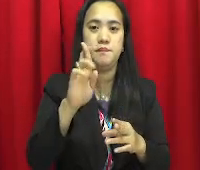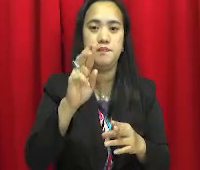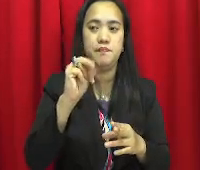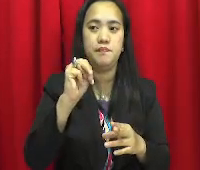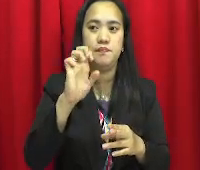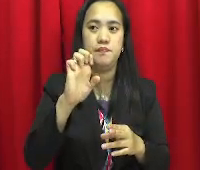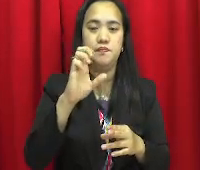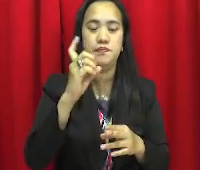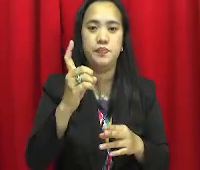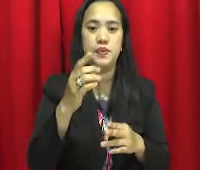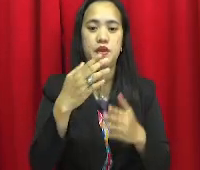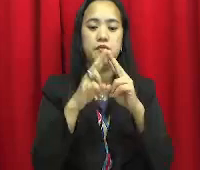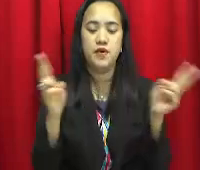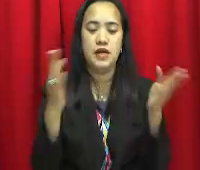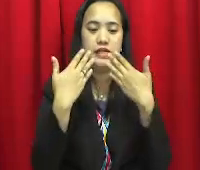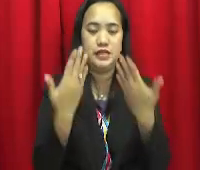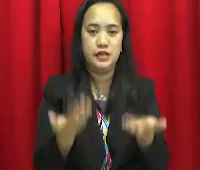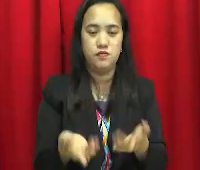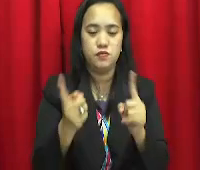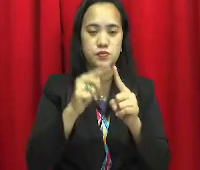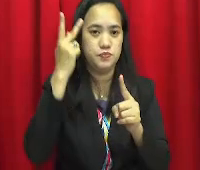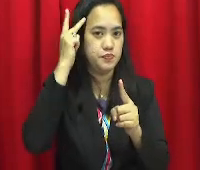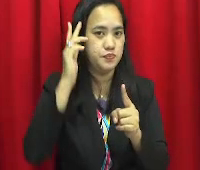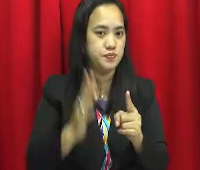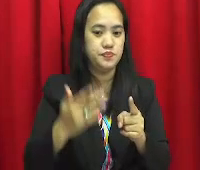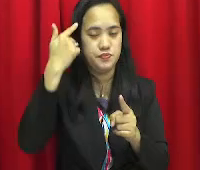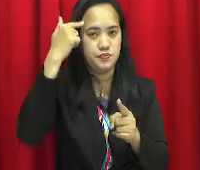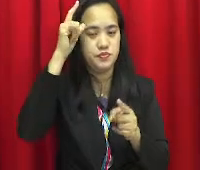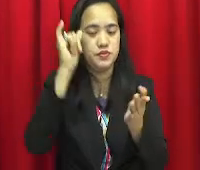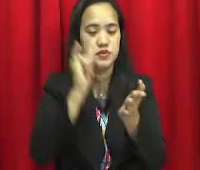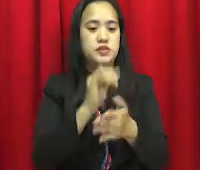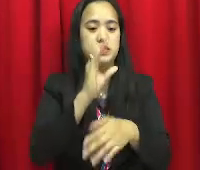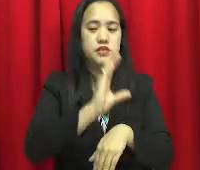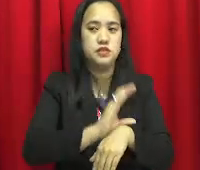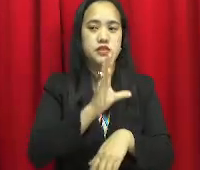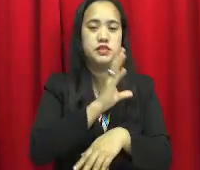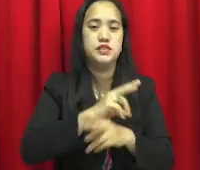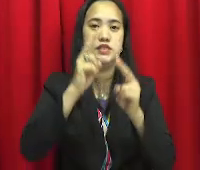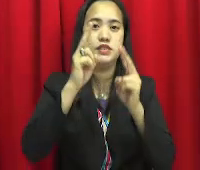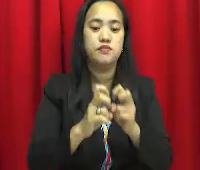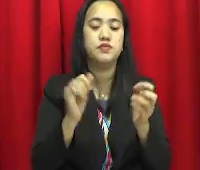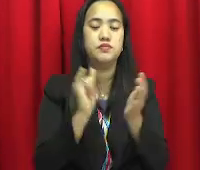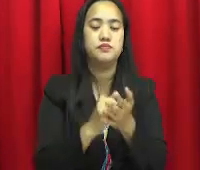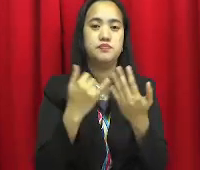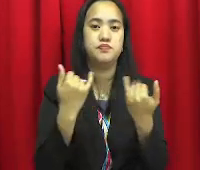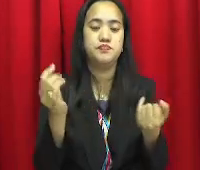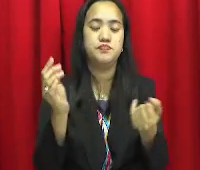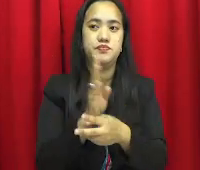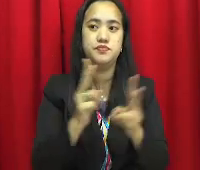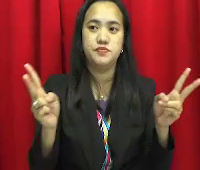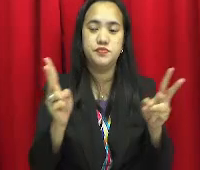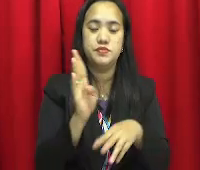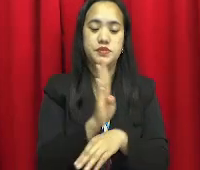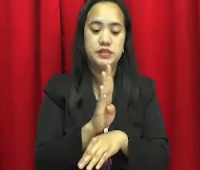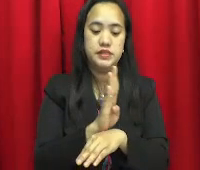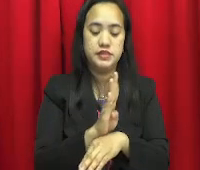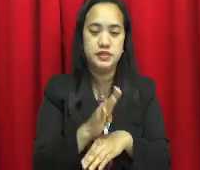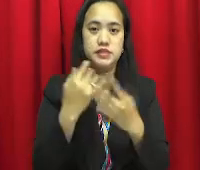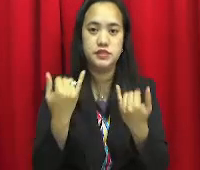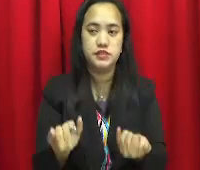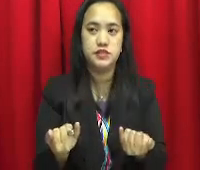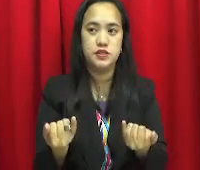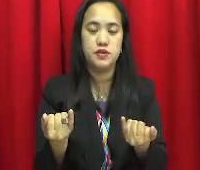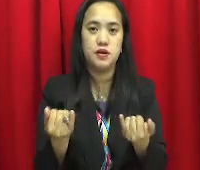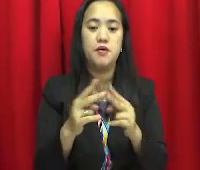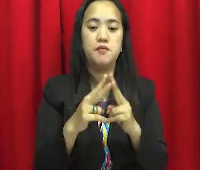I'm very thankful also, of course, kay Pastor Hill at sa simbahan natin dahil kahit na busy si Julian sa work, busy rin naman kami dito,